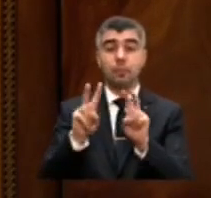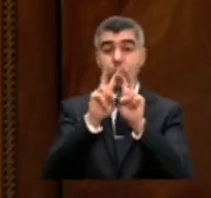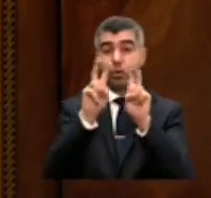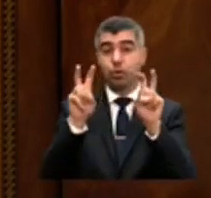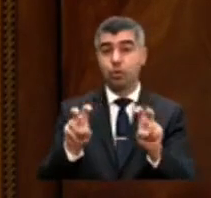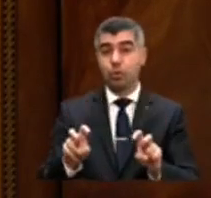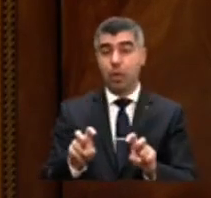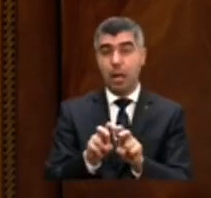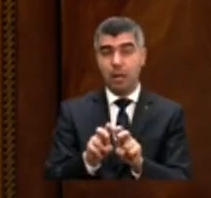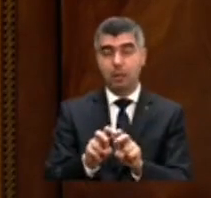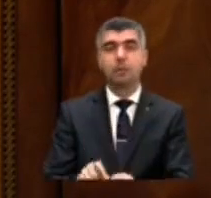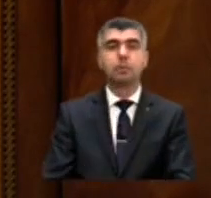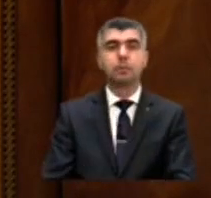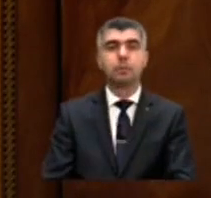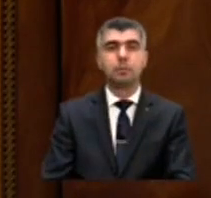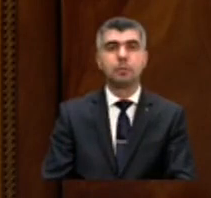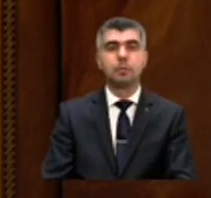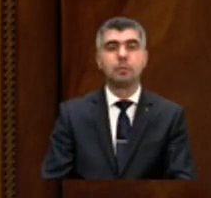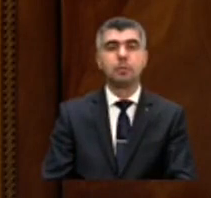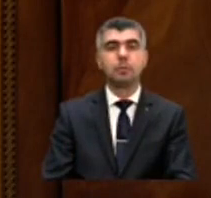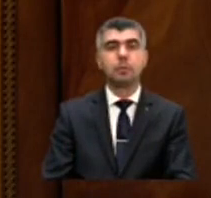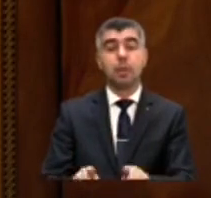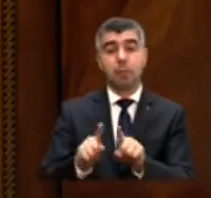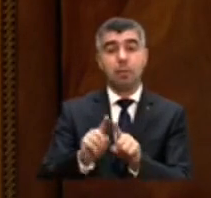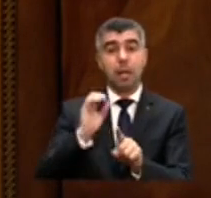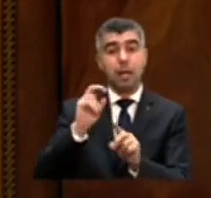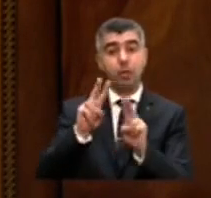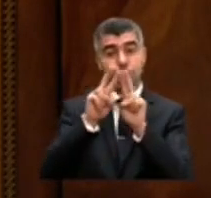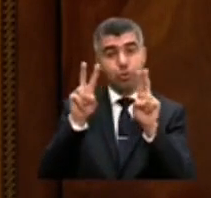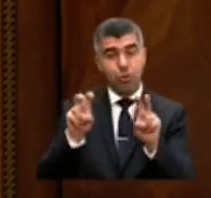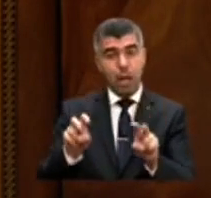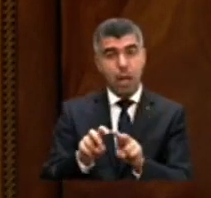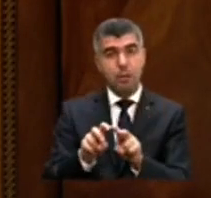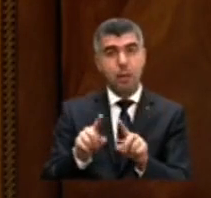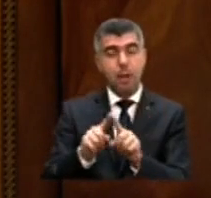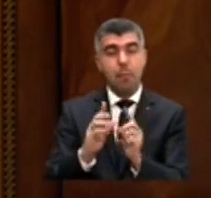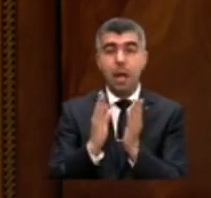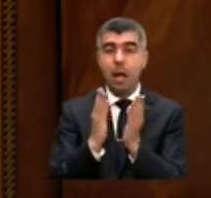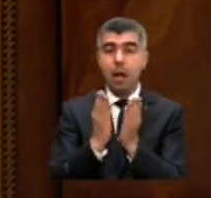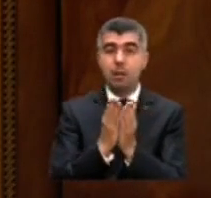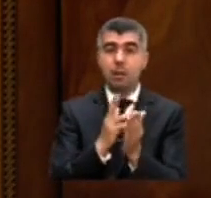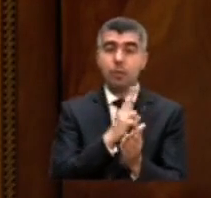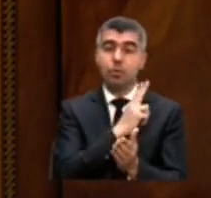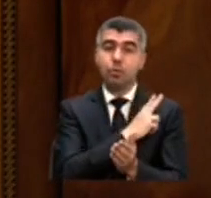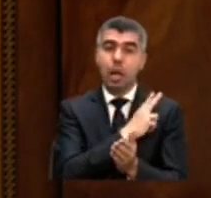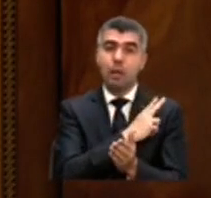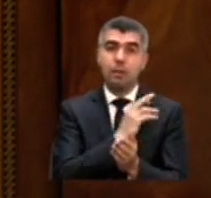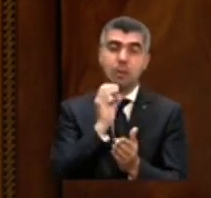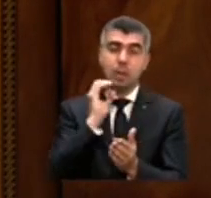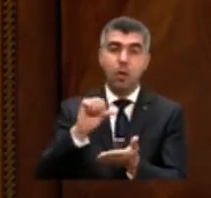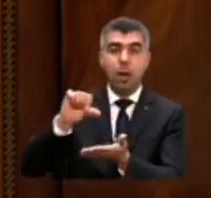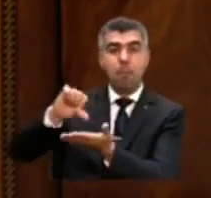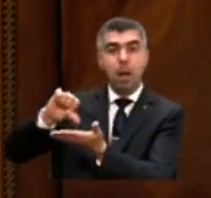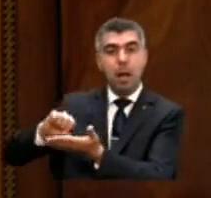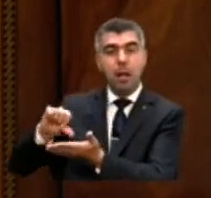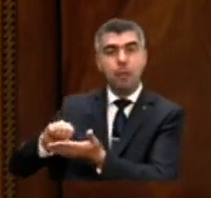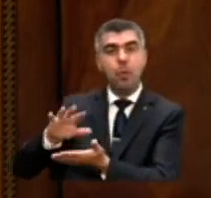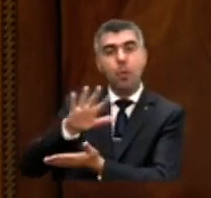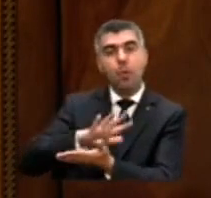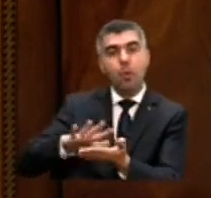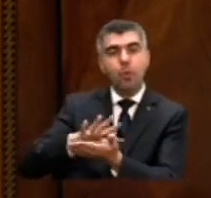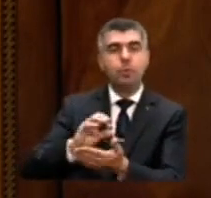لحملة شهادة التأهيل التربوي من المراكز الجهوية لمهن